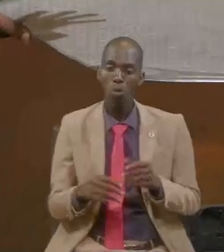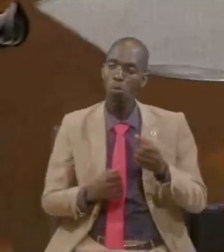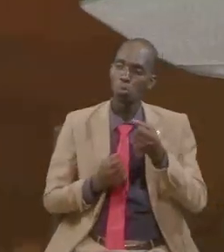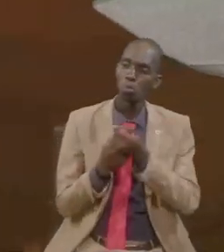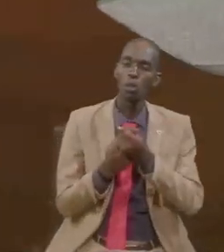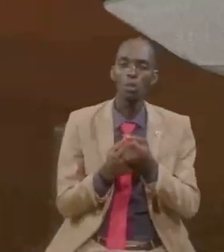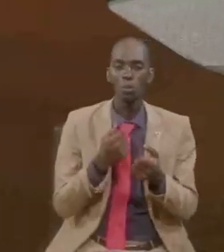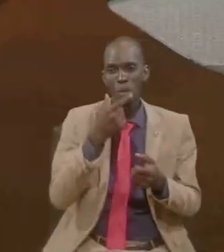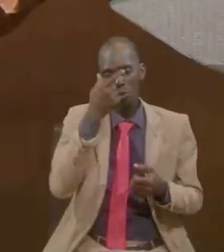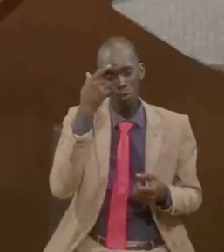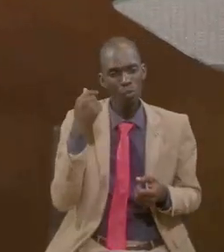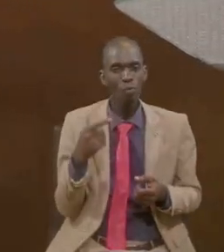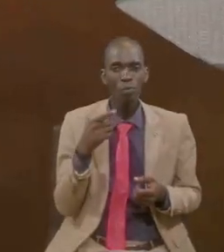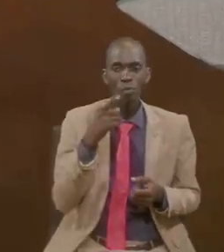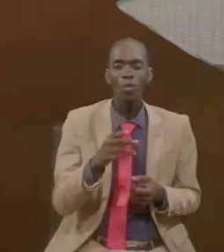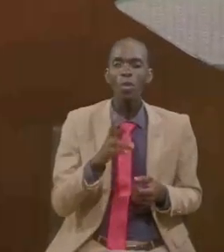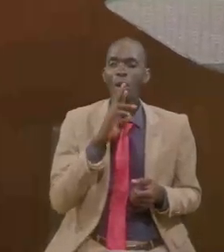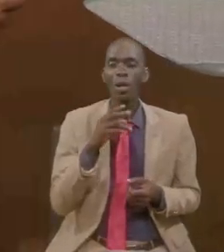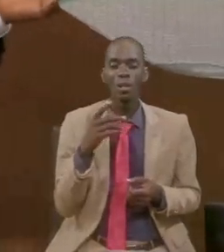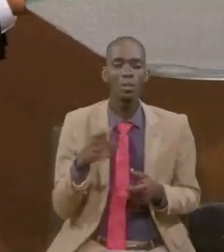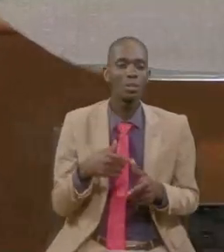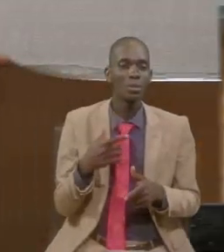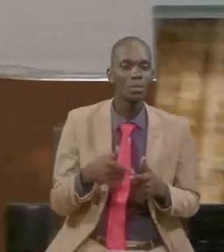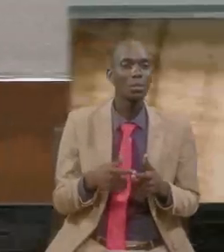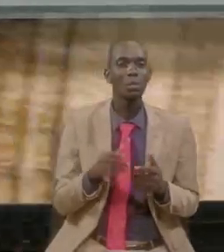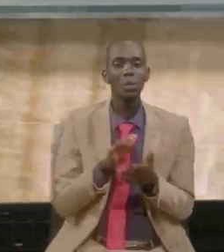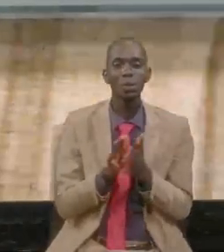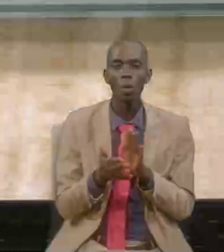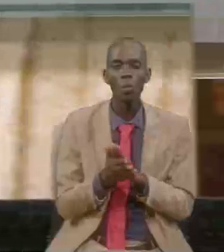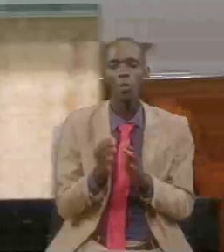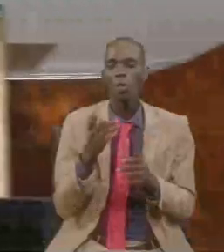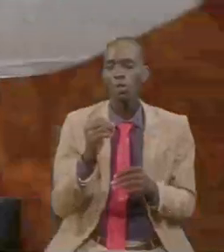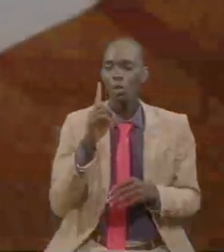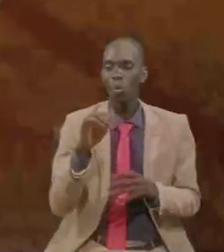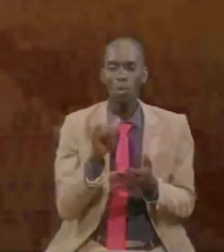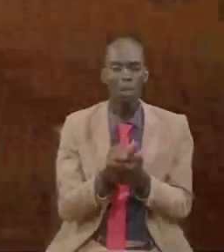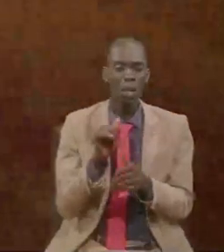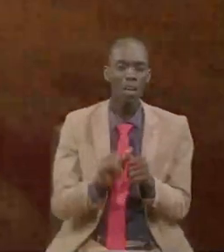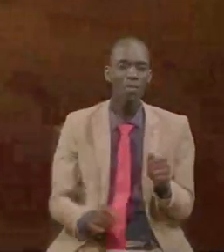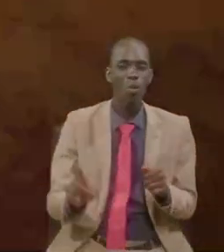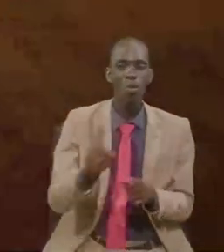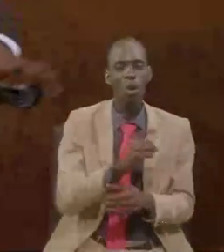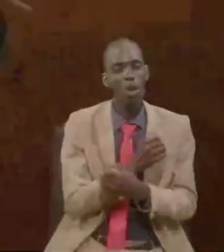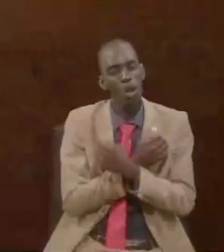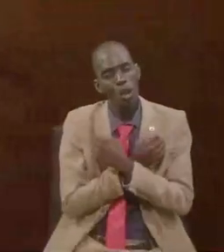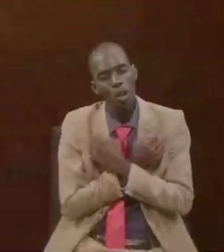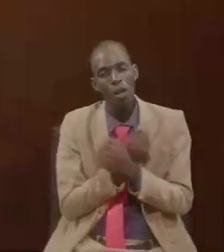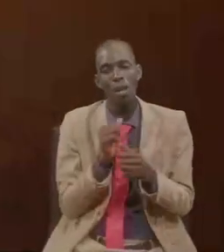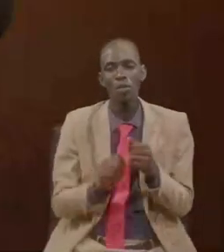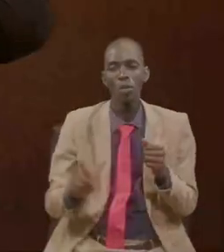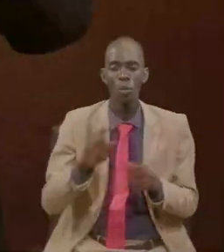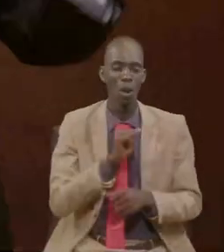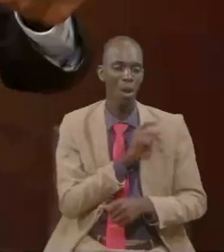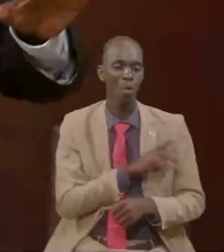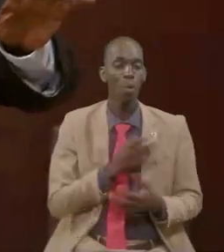mauvais doit être fait, vous vous montrez volontaire. Vous êtes devenu celui-là que tout le monde aime, celui-là que tout le monde